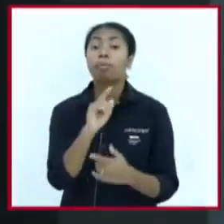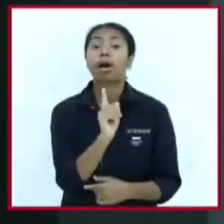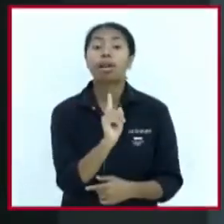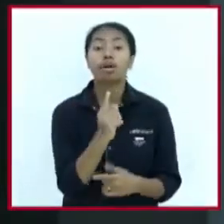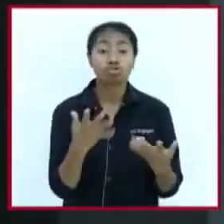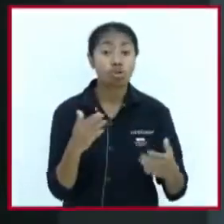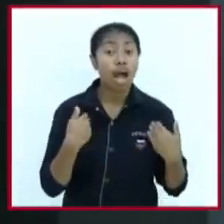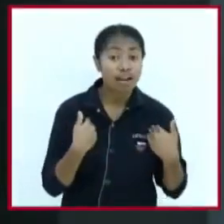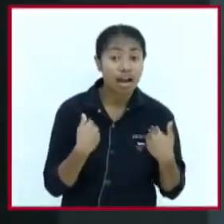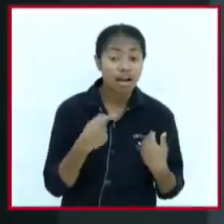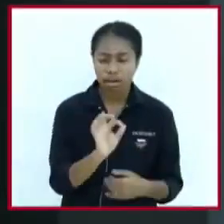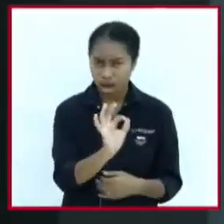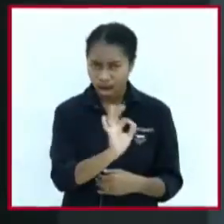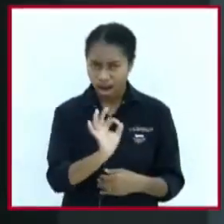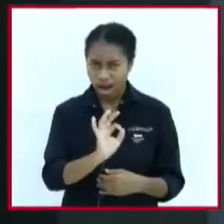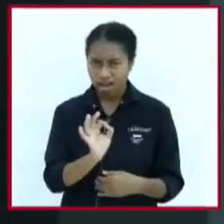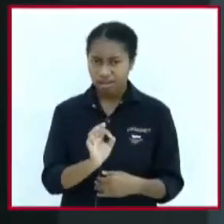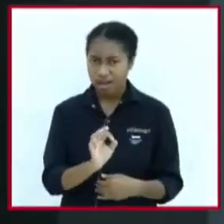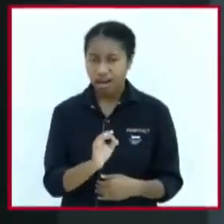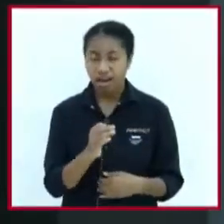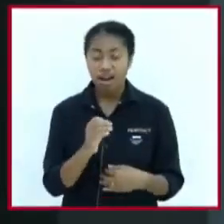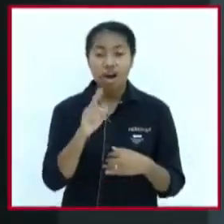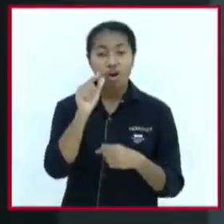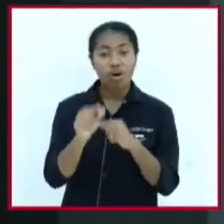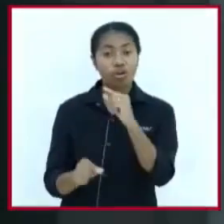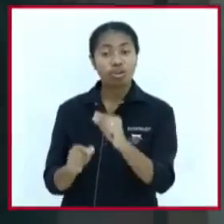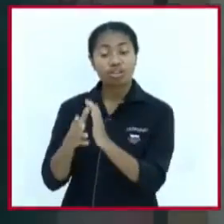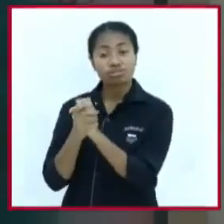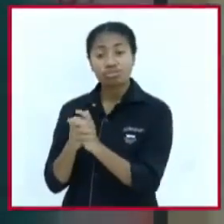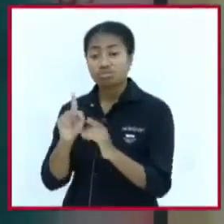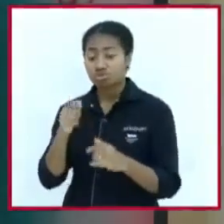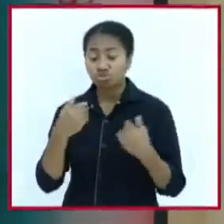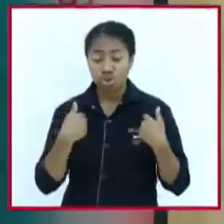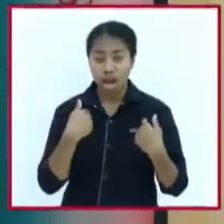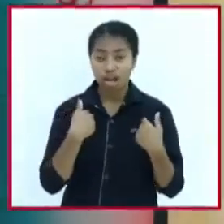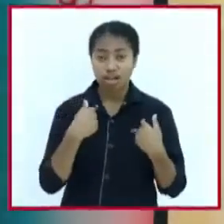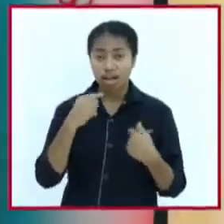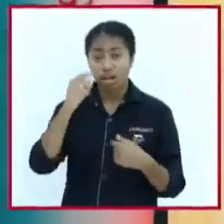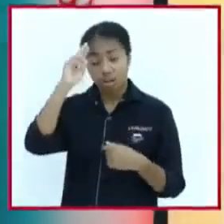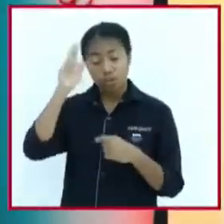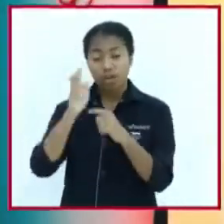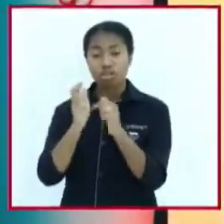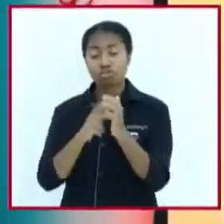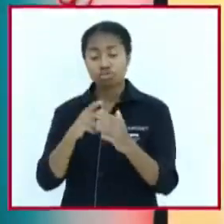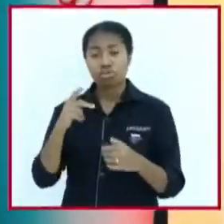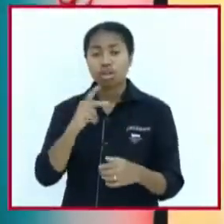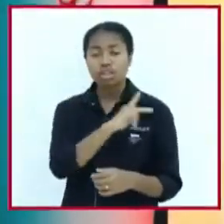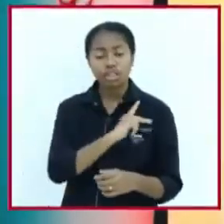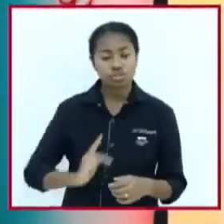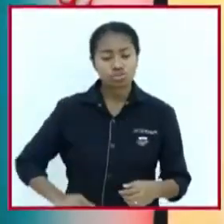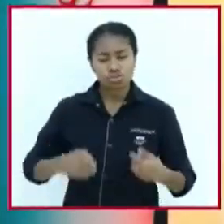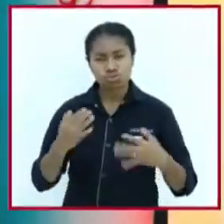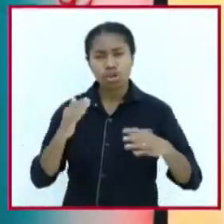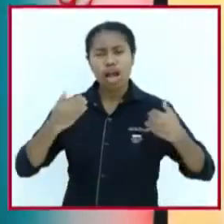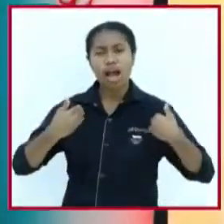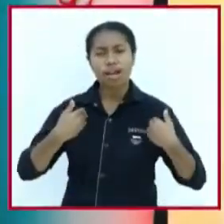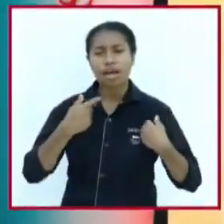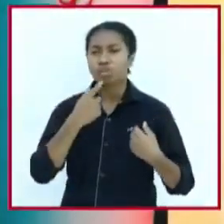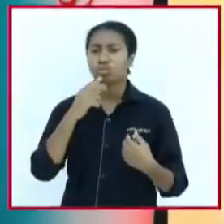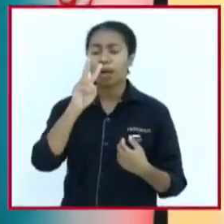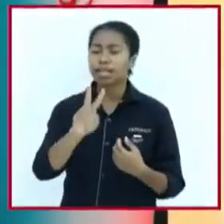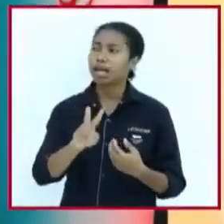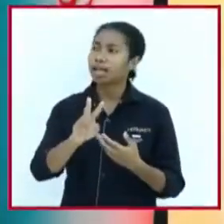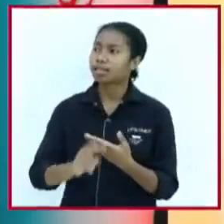sudah mengatasi langit pasal 14 12 karena kita sekarang mempunyai Imam Besar Agung